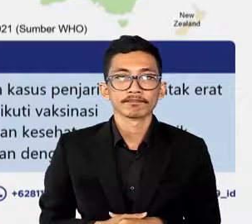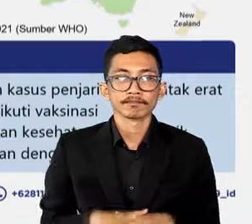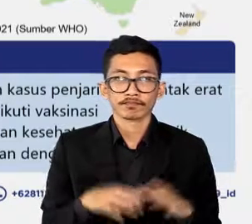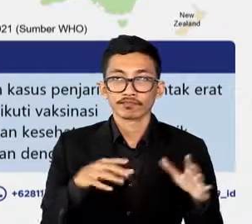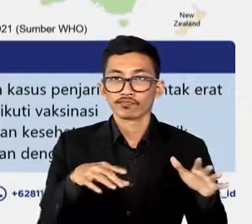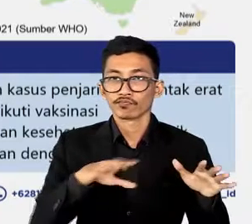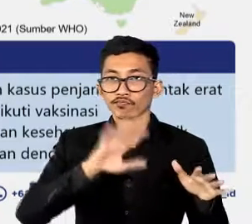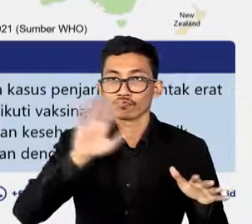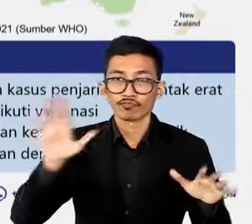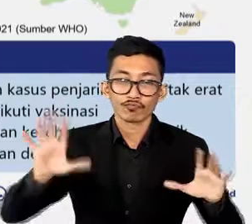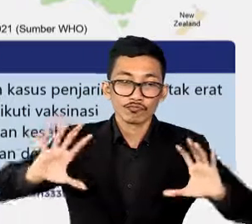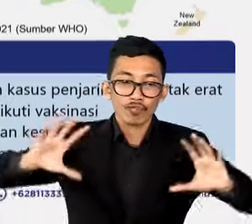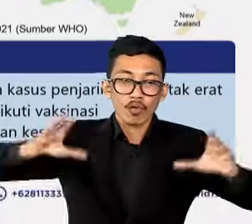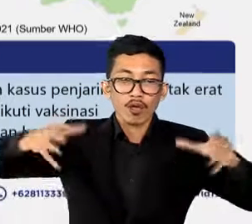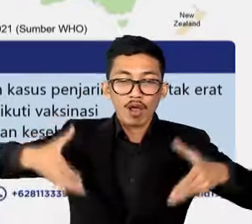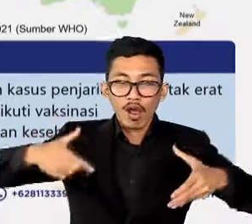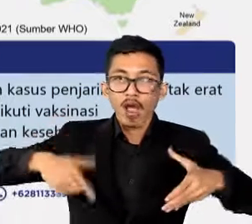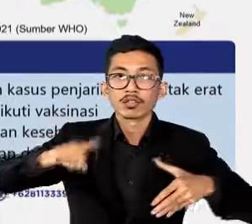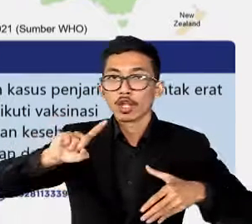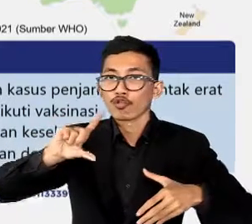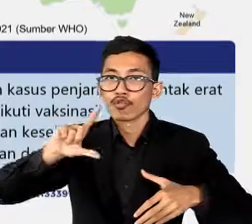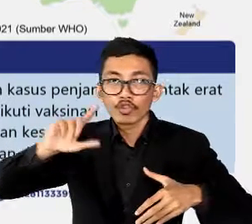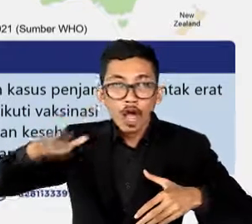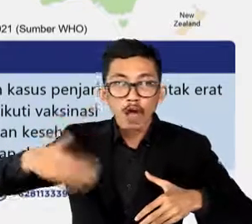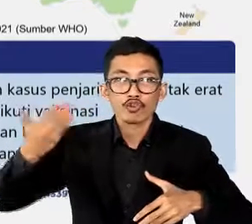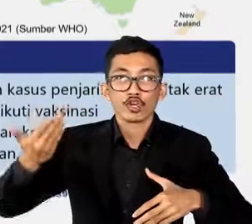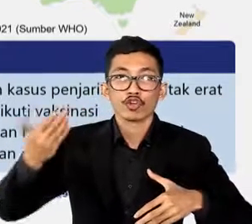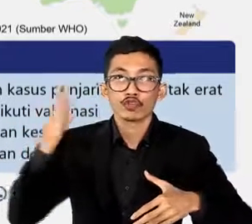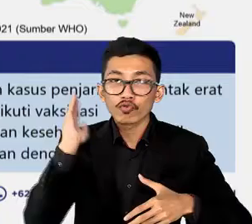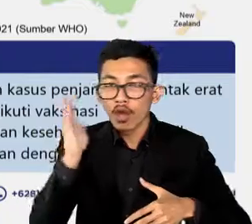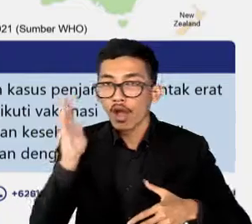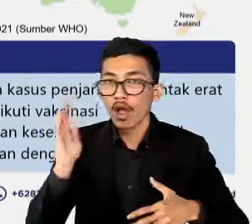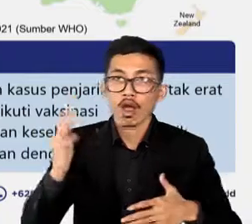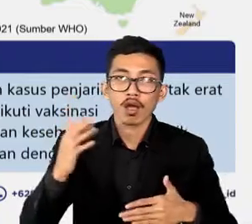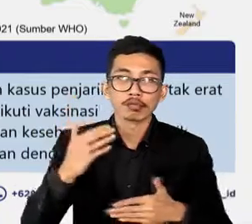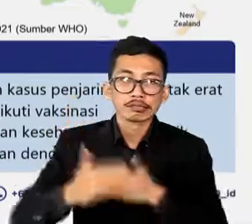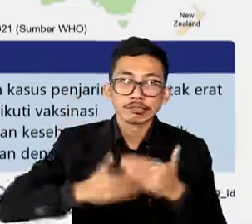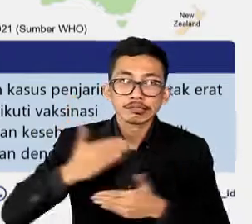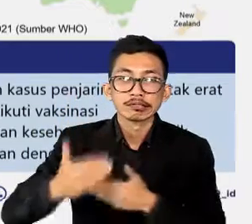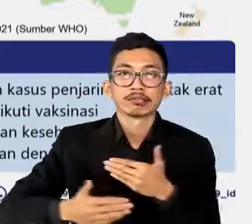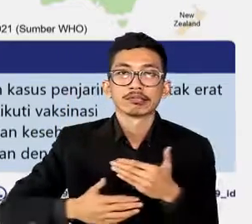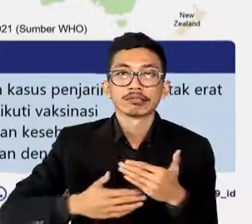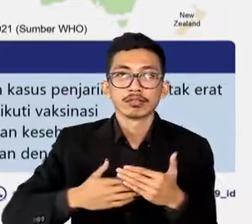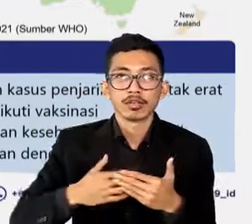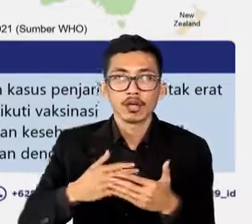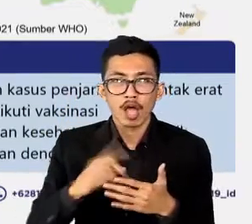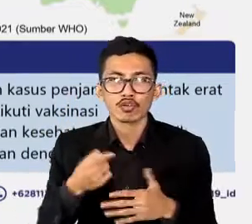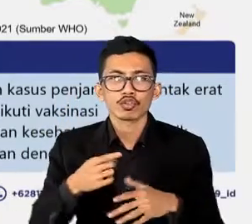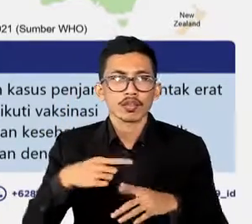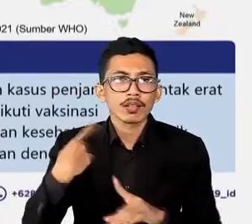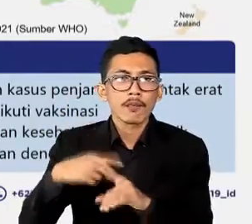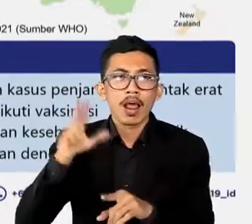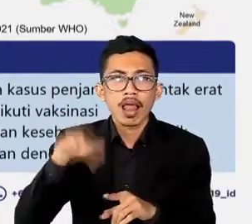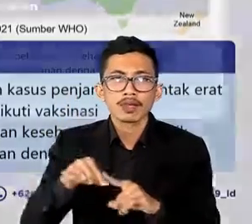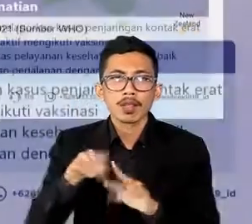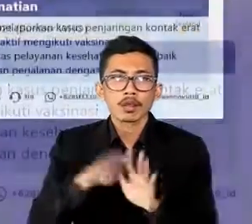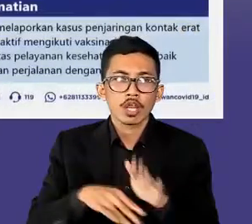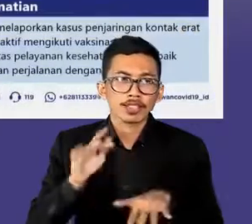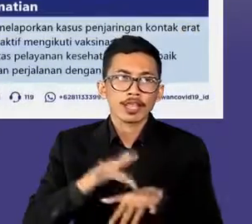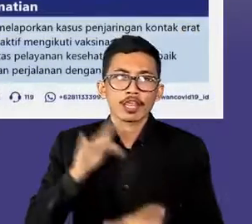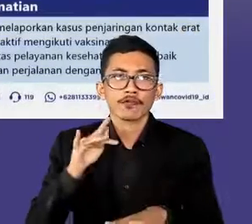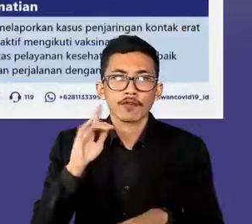seluruh dunia berjibaku dengan virus covert 19 kebijakan mitigasi yang dibutuhkan harus lebih sensitif dan tidak